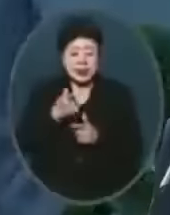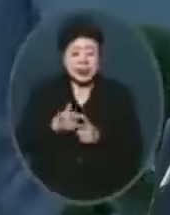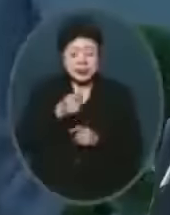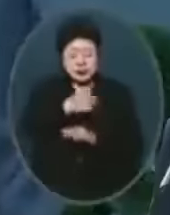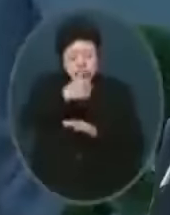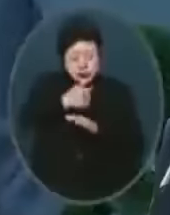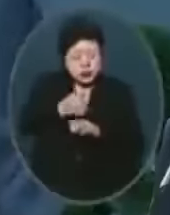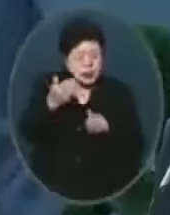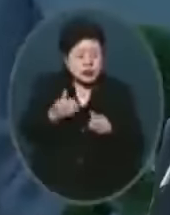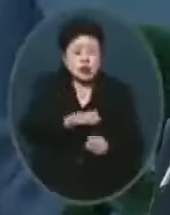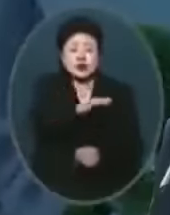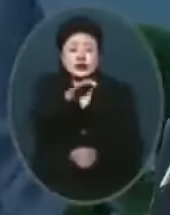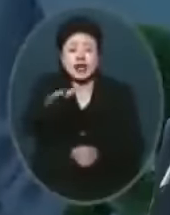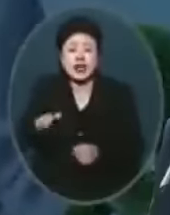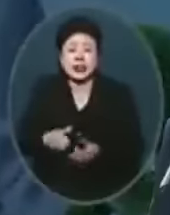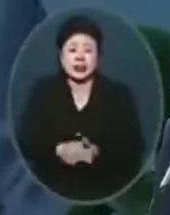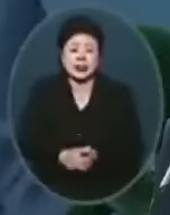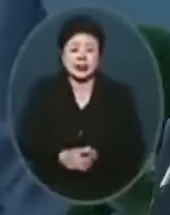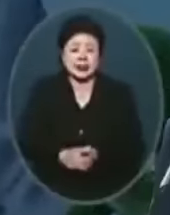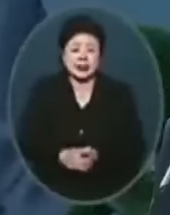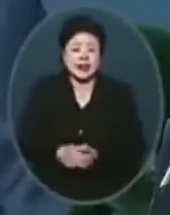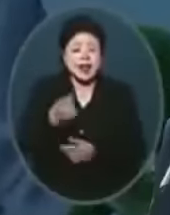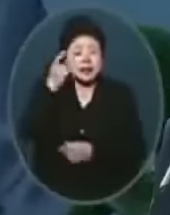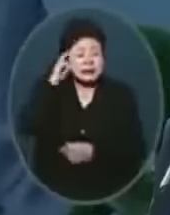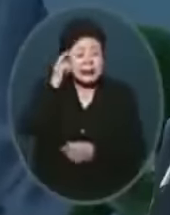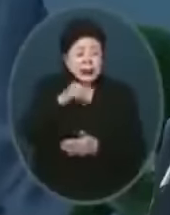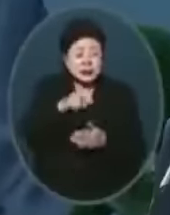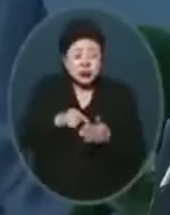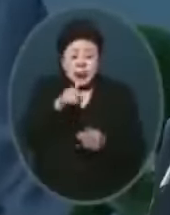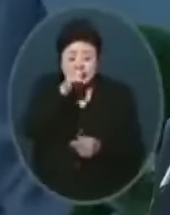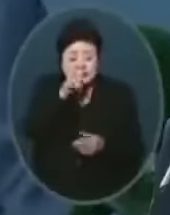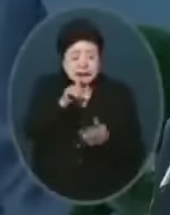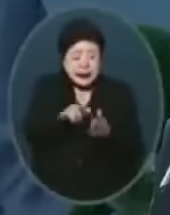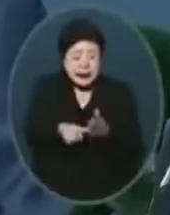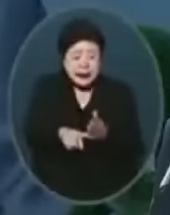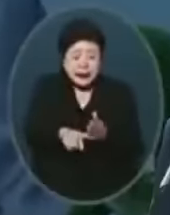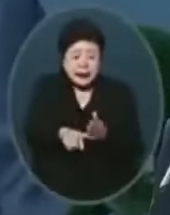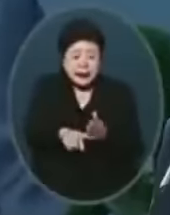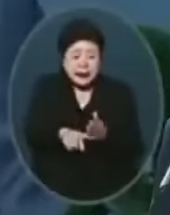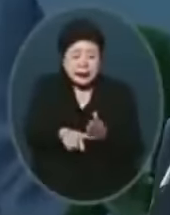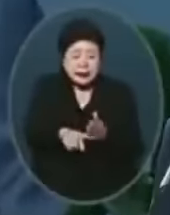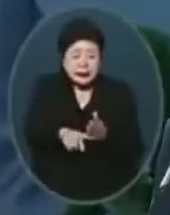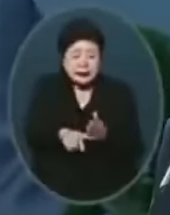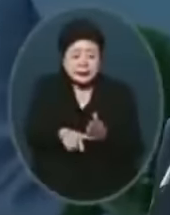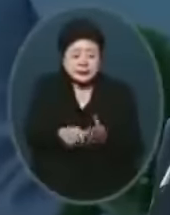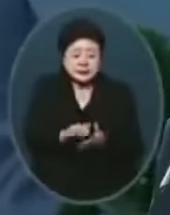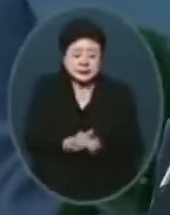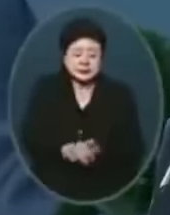예수 그리스도께서 우리의 생각 속에 있으면